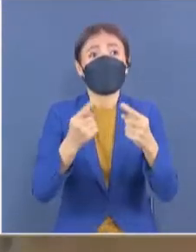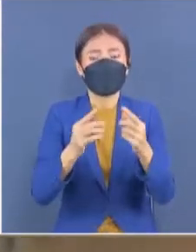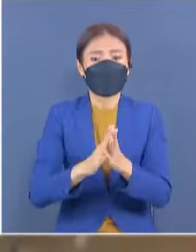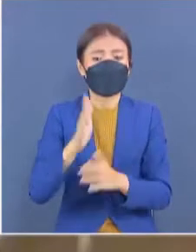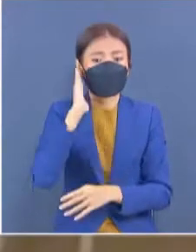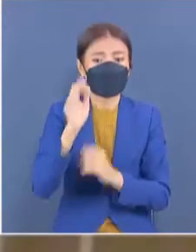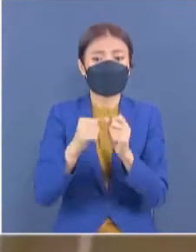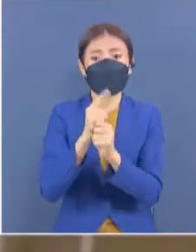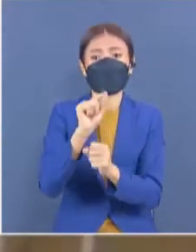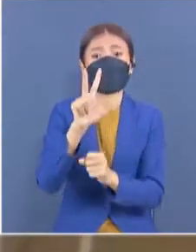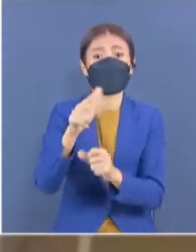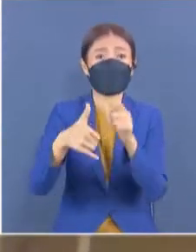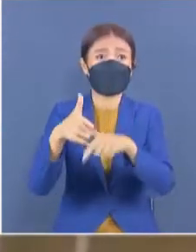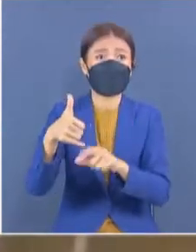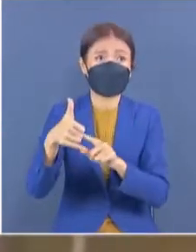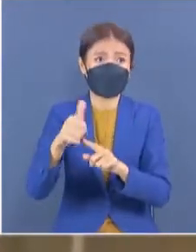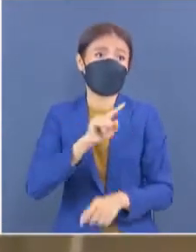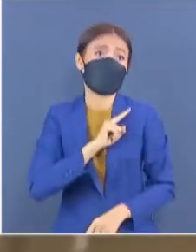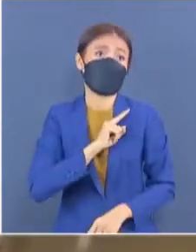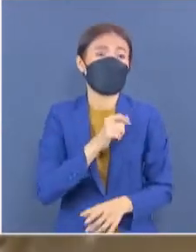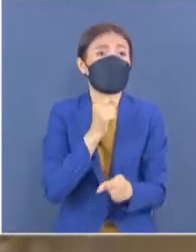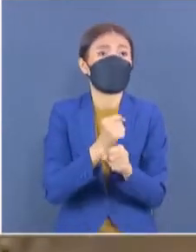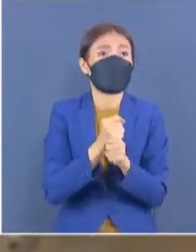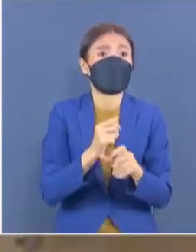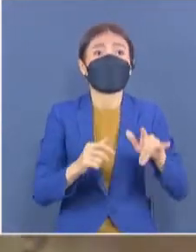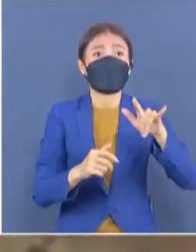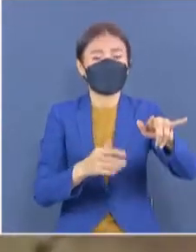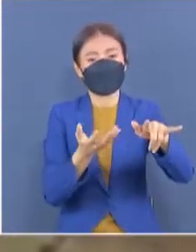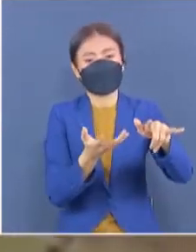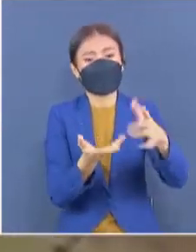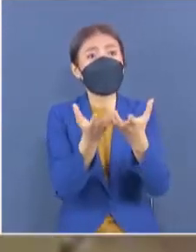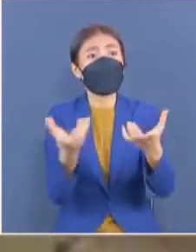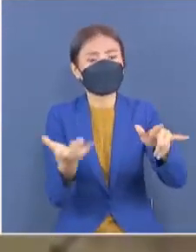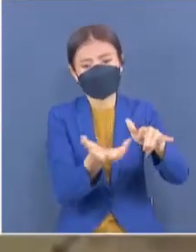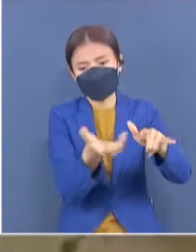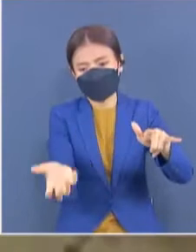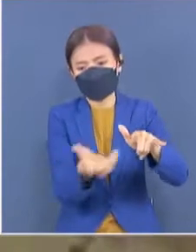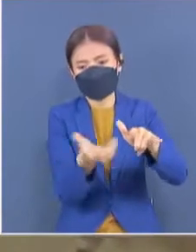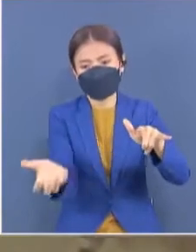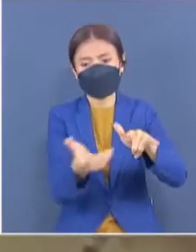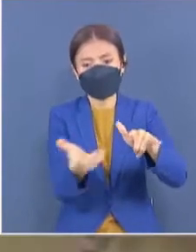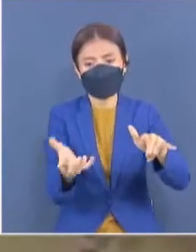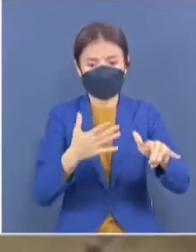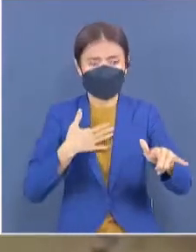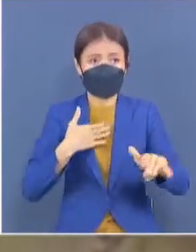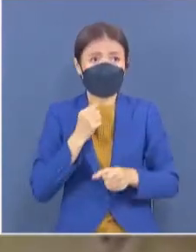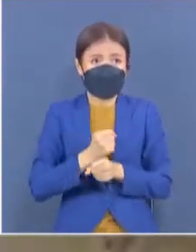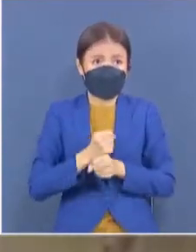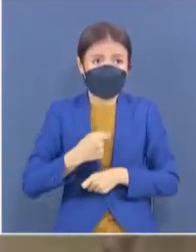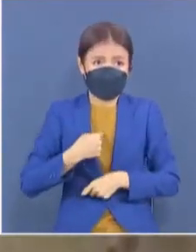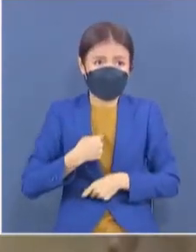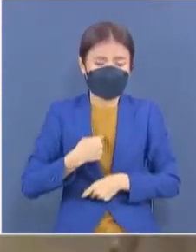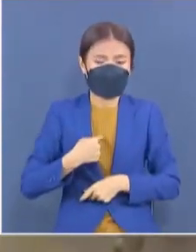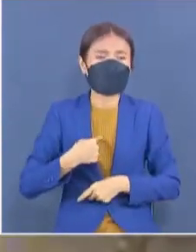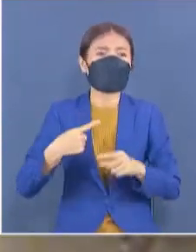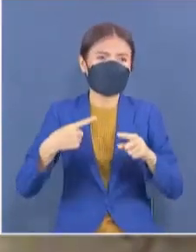ายุ23ปีเป็นพนักงานขนถ่ายสัมภาระของบริษัทแห่งหนึ่งภายในสนามบินสุวรรณภูมิเนี่ยมีการได้รับบาดเจ็บนะครับถูกมีดฟันเข้า